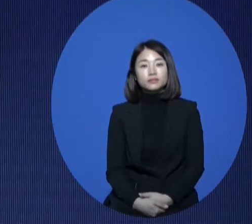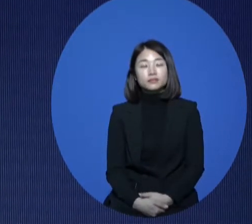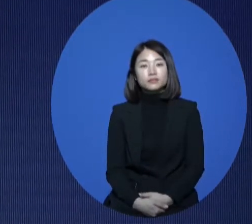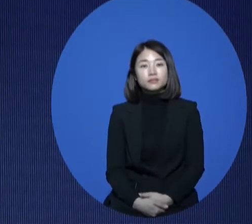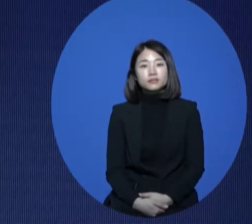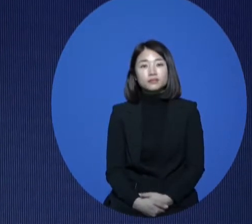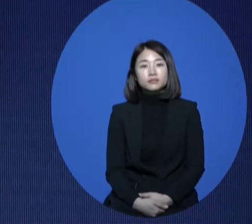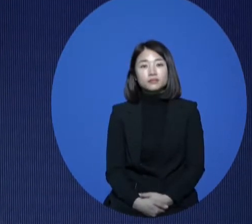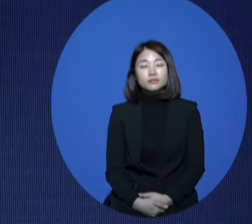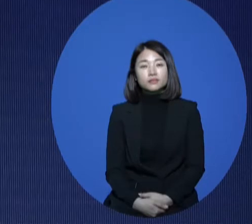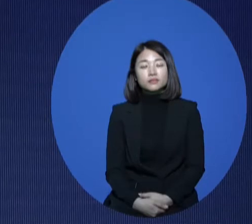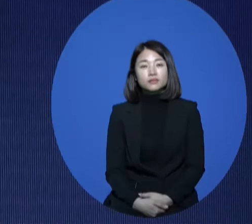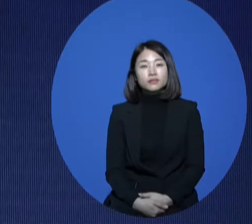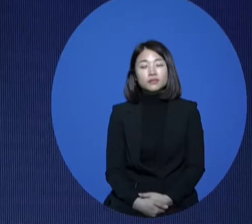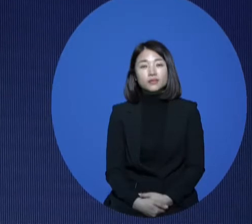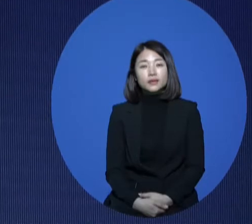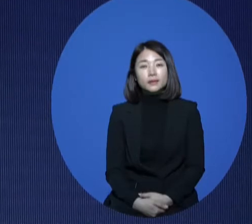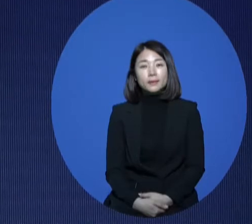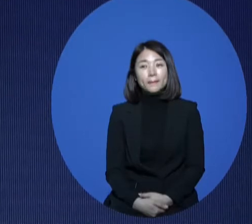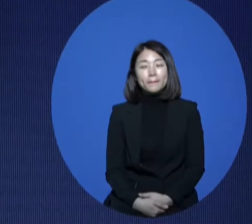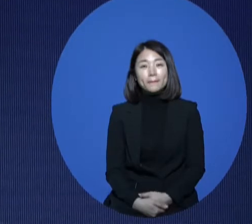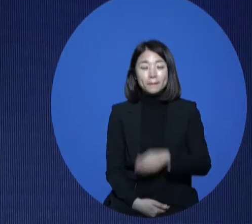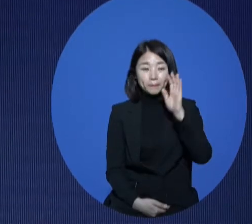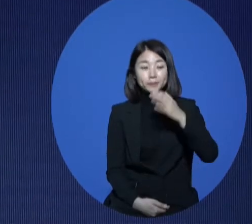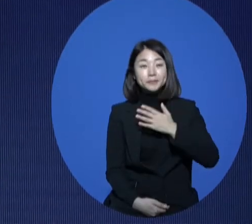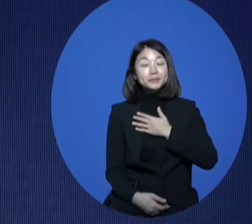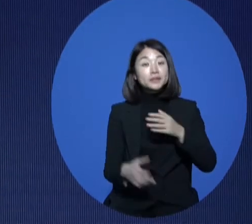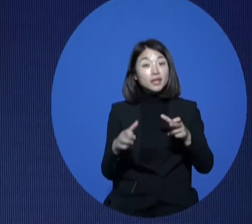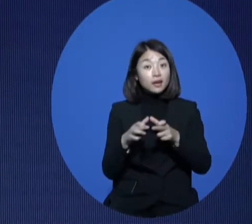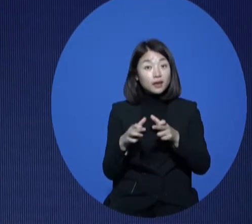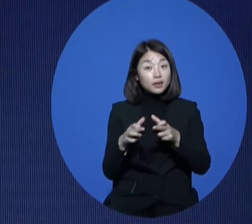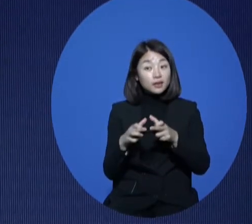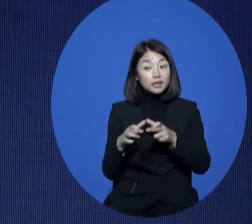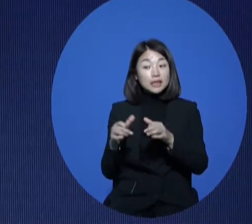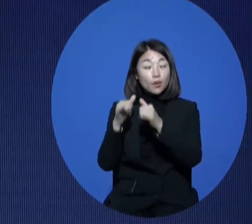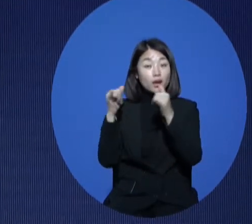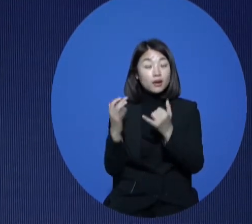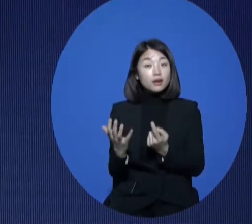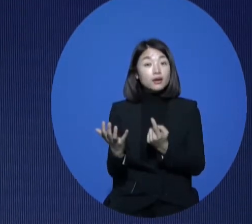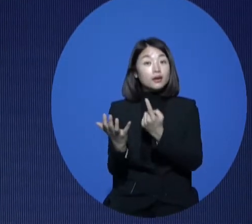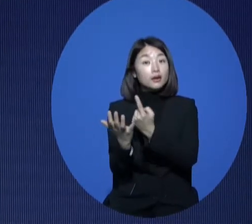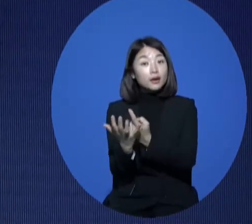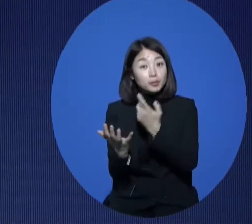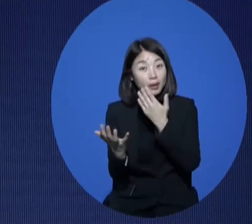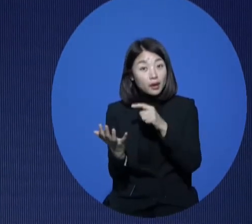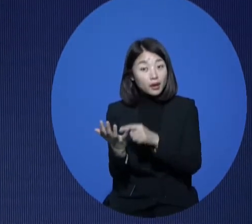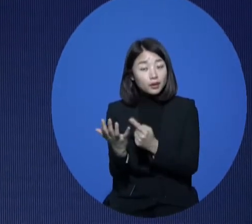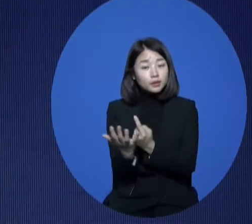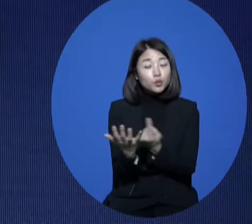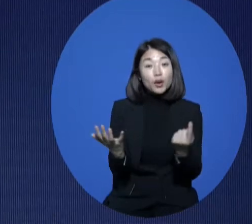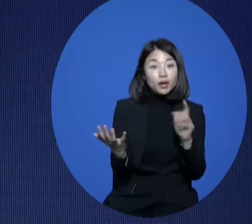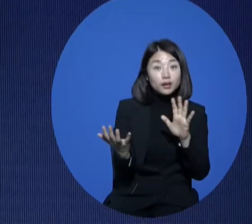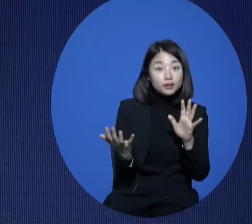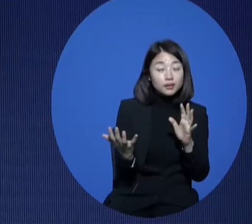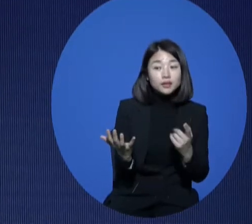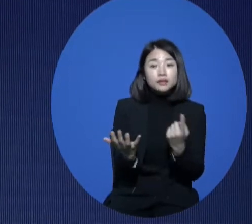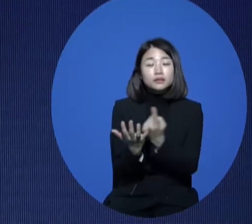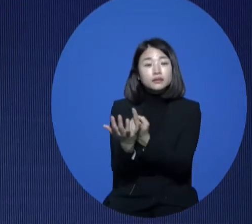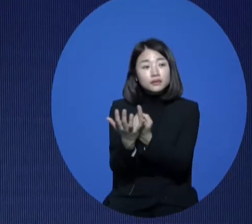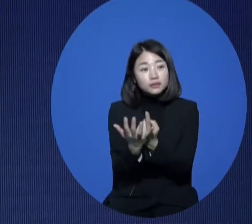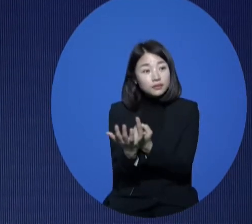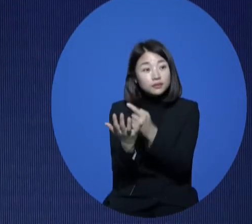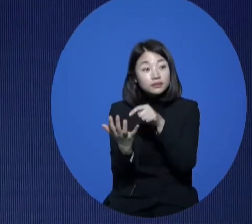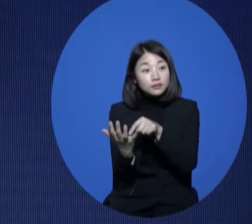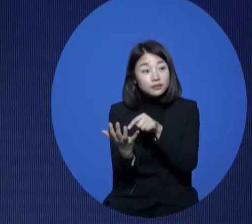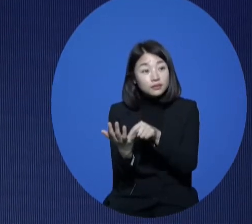우리가 앞으로 이 장애를 가지고 이 사회 속에서 정말 소외되지 않고 같이 어우러져서 같이 살